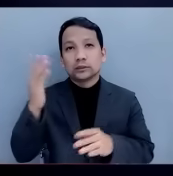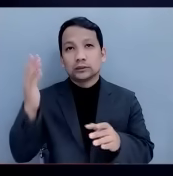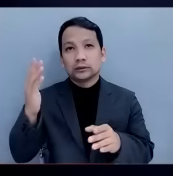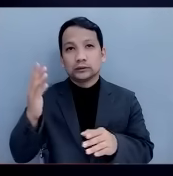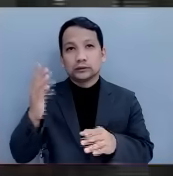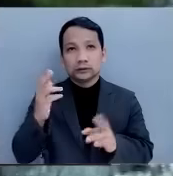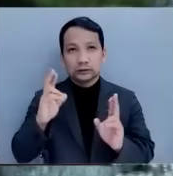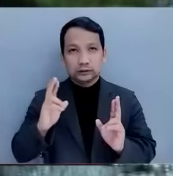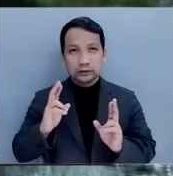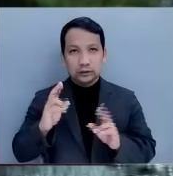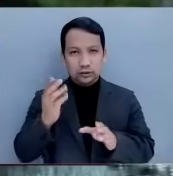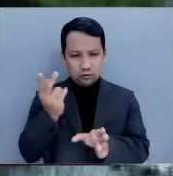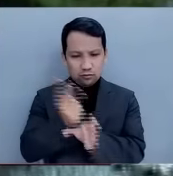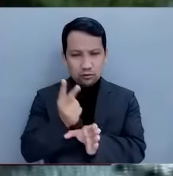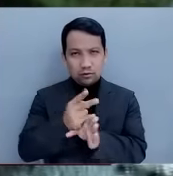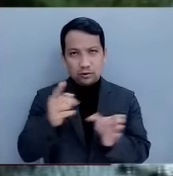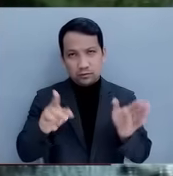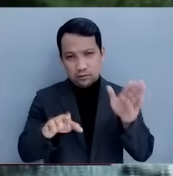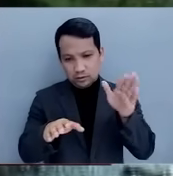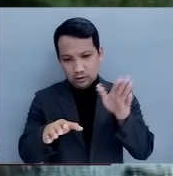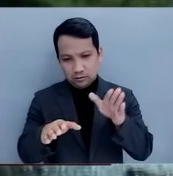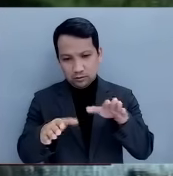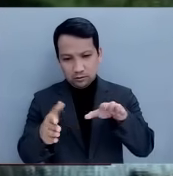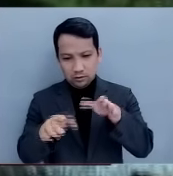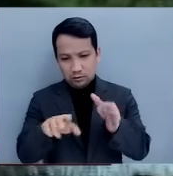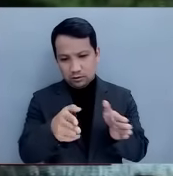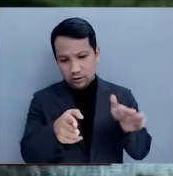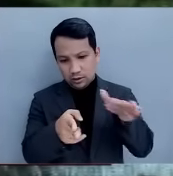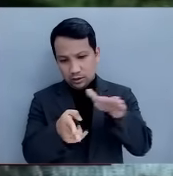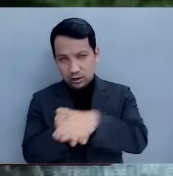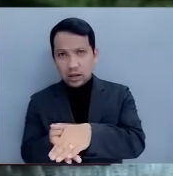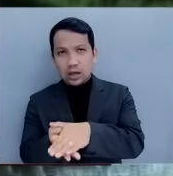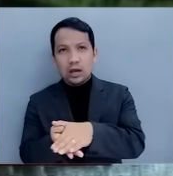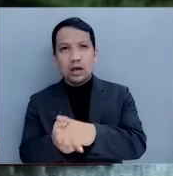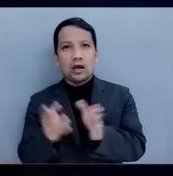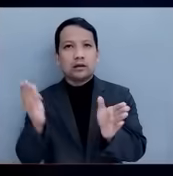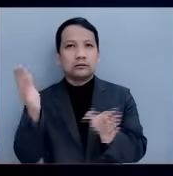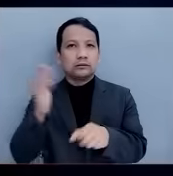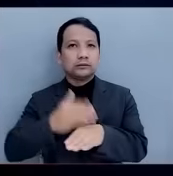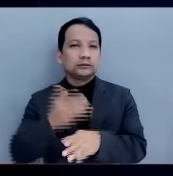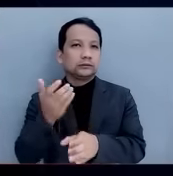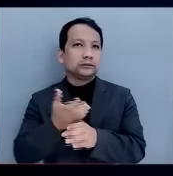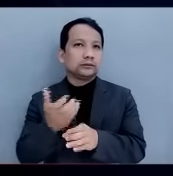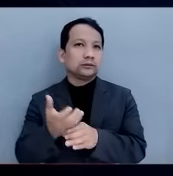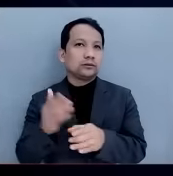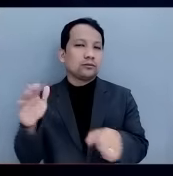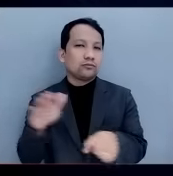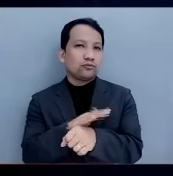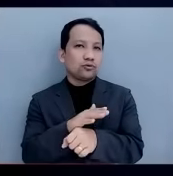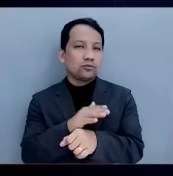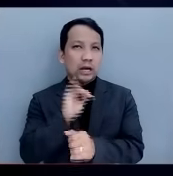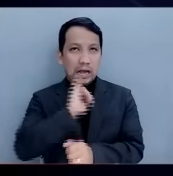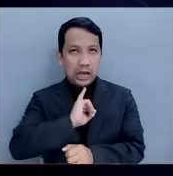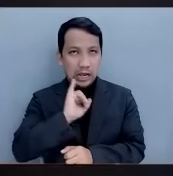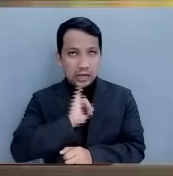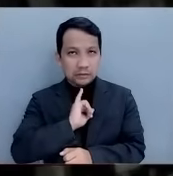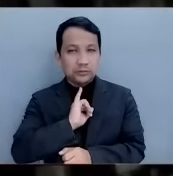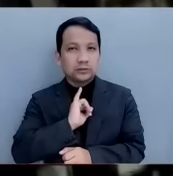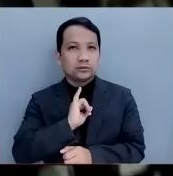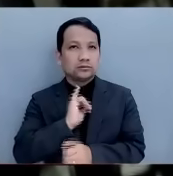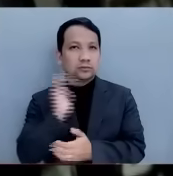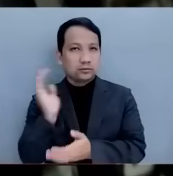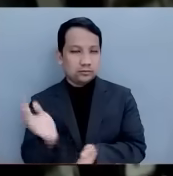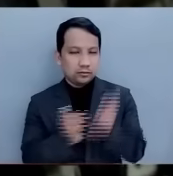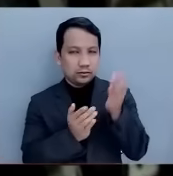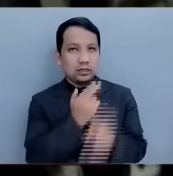refrigerated van. Sa mga litratong ito, makikita kung gaano kalaki ang sasakyang puno raw ng ice cream. Dinala pa sa ospital ang